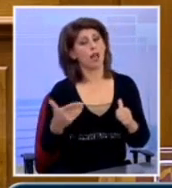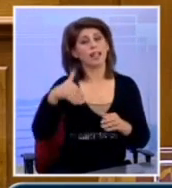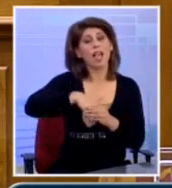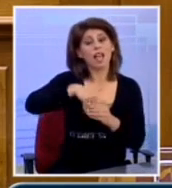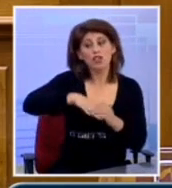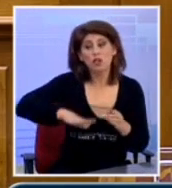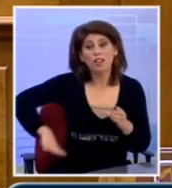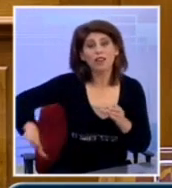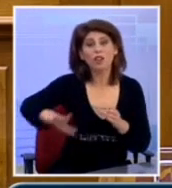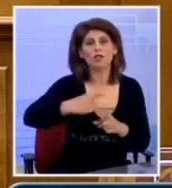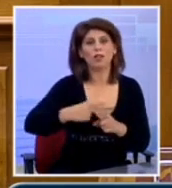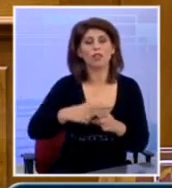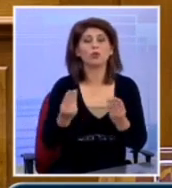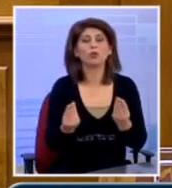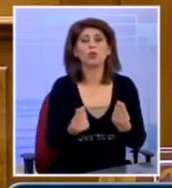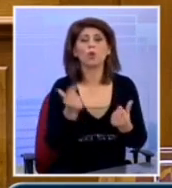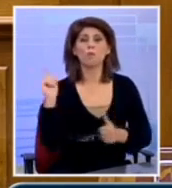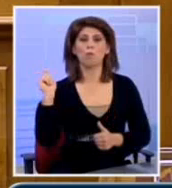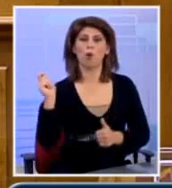εσωτερικό της χώρας με την πολιτική που υλοποιούμε.